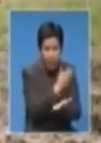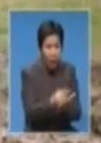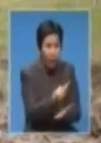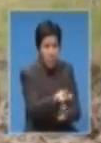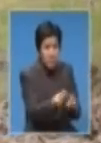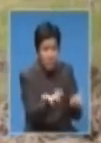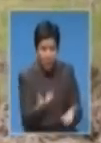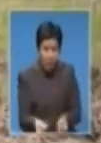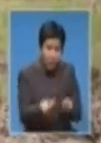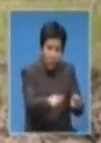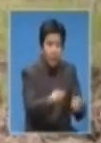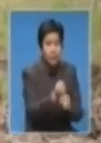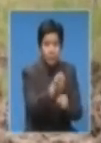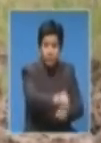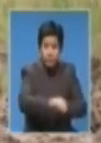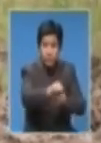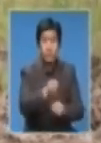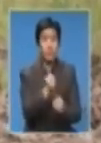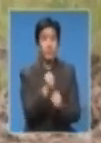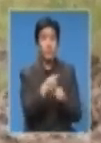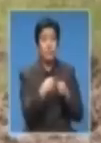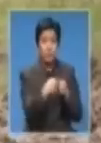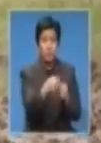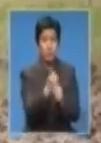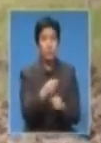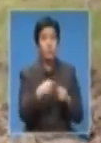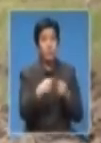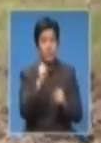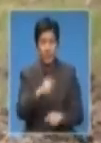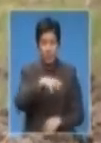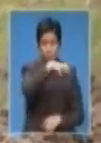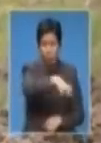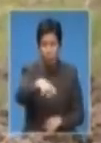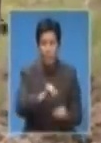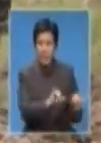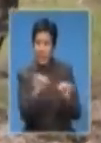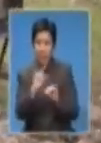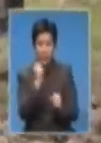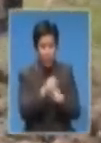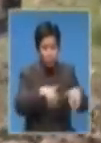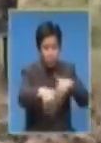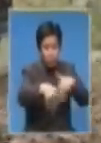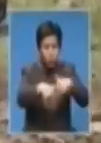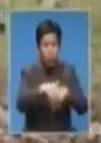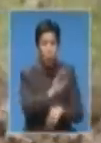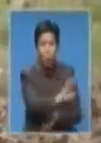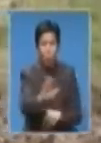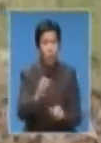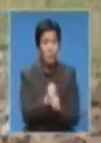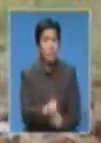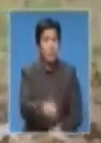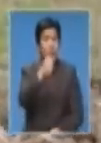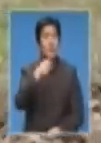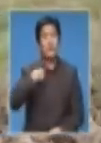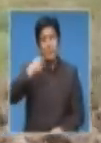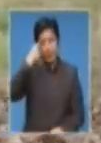พื้นที่ให้เหมาะสมให้มีการทำการเกษตรเป็นหลักเป็นแหล่งนะครับสร้างชุมชนในชนบทให้ได้นะเพื่อจะลด